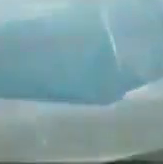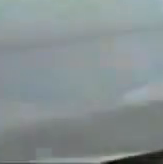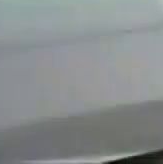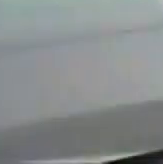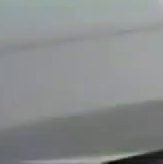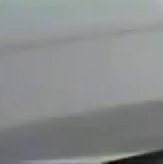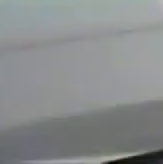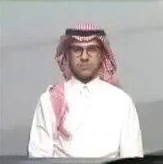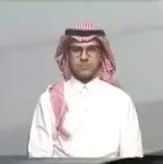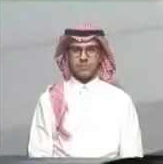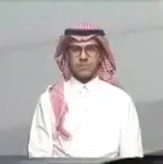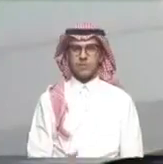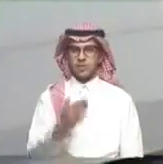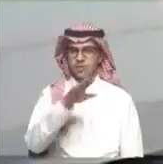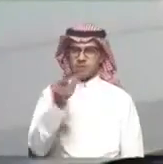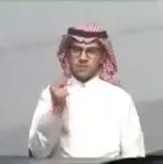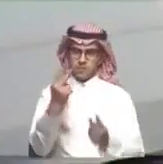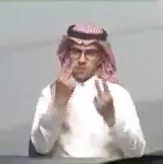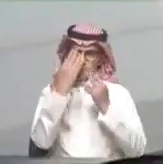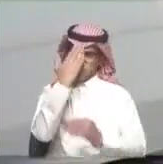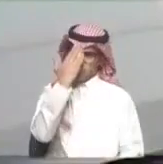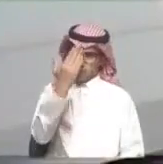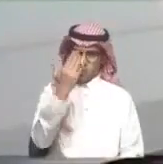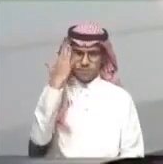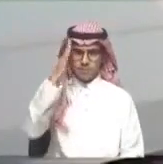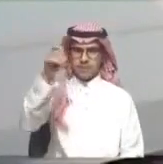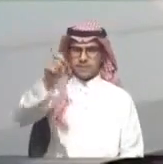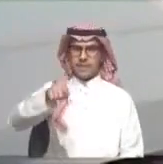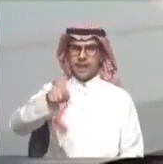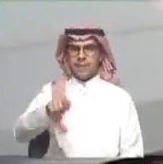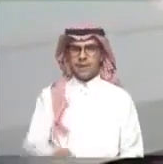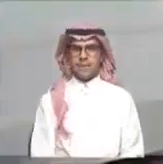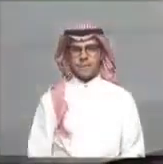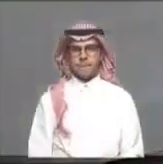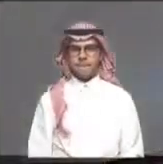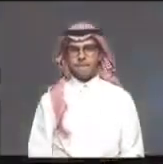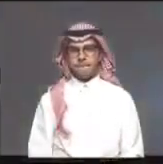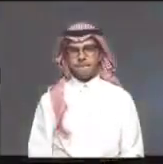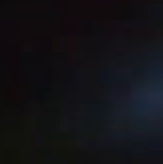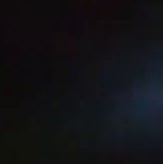مشاهدينا الكرام، شكرا لمتابعتكم، استودعكم الله وإلى اللقاء.